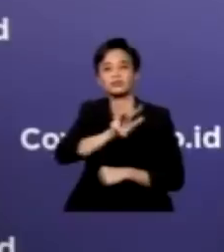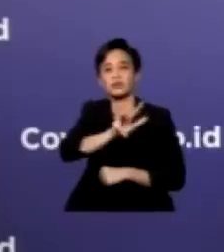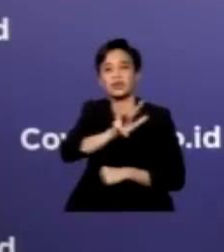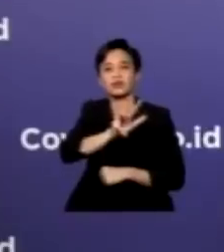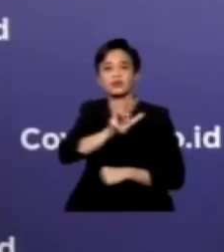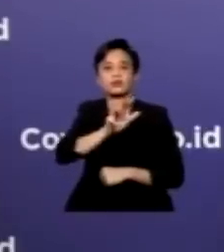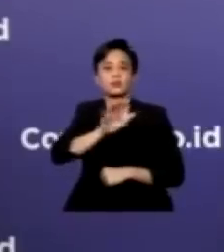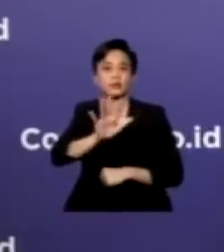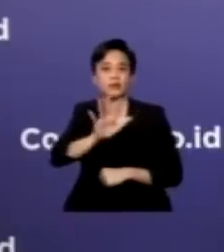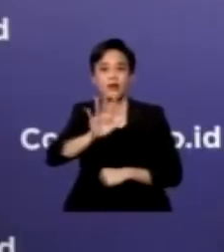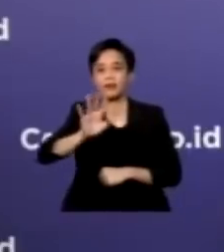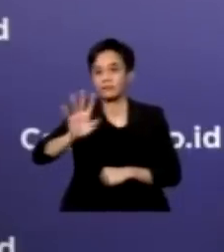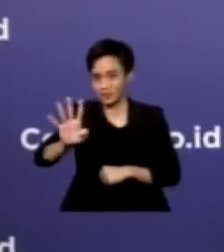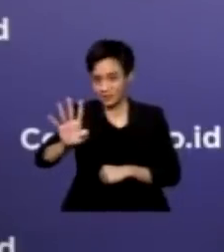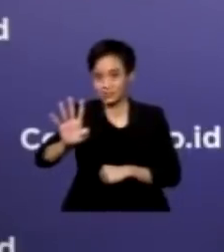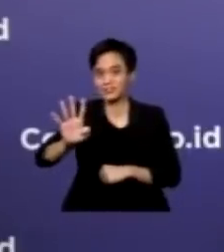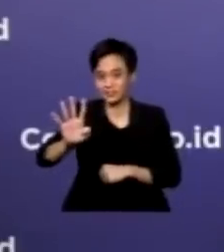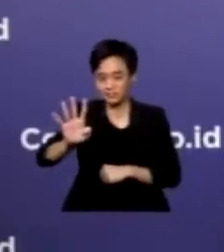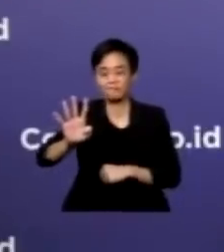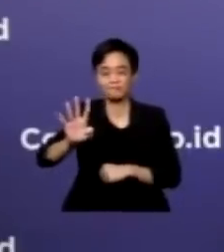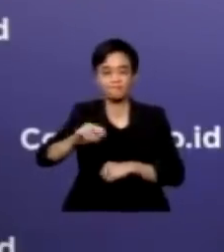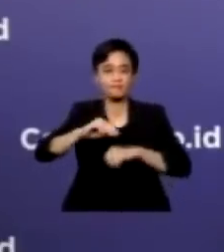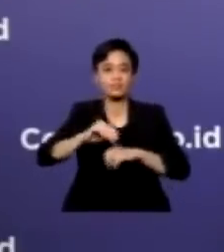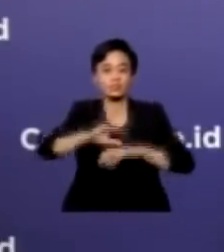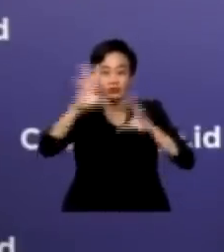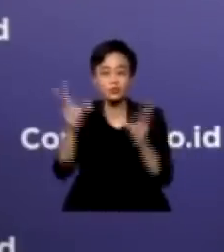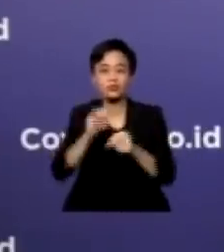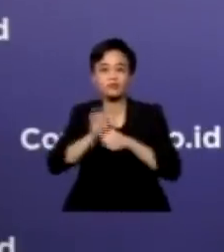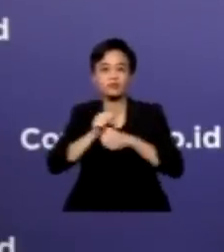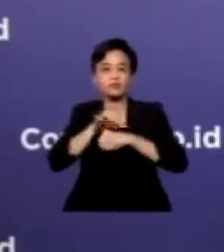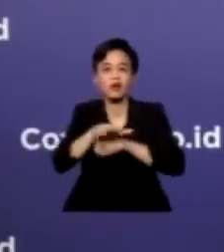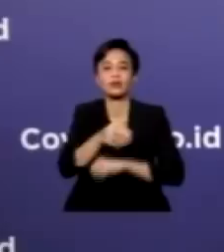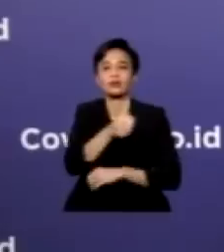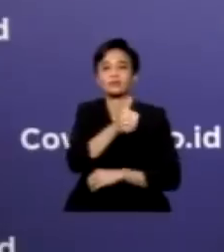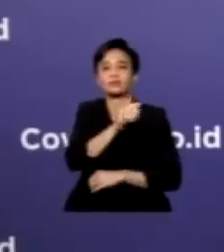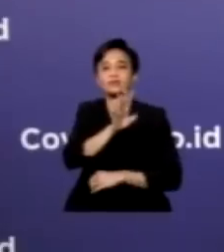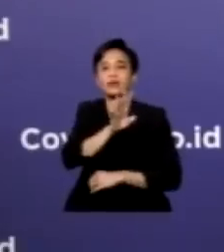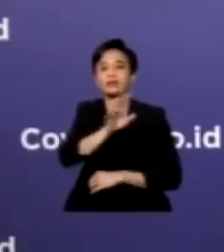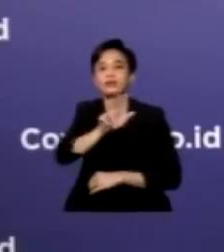954 orang, sehingga totalnya menjadi 46.845